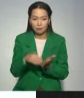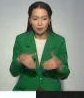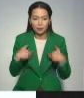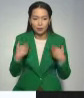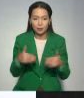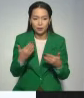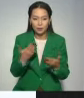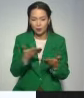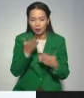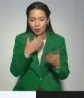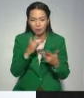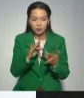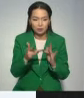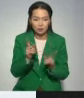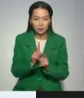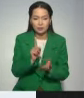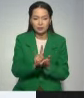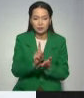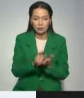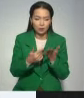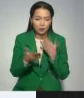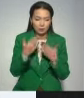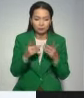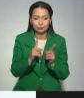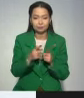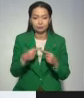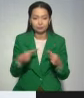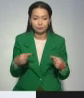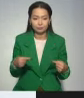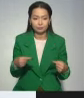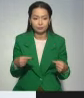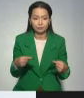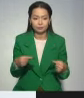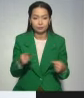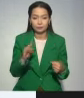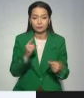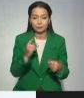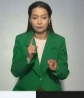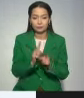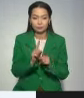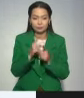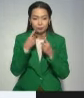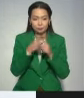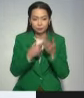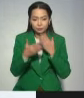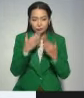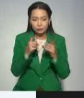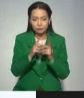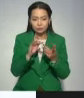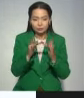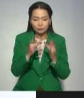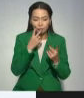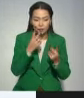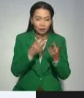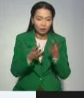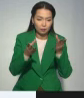бесконечное выполнение заданий раскрытия скобочек так далее ребенок механически это делает посмотрит в интернете особенно